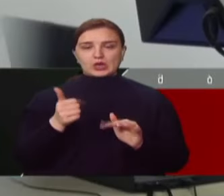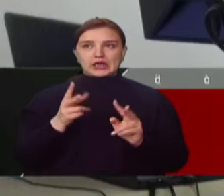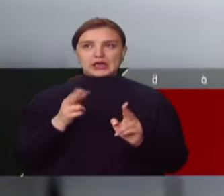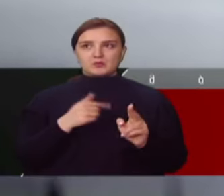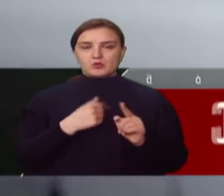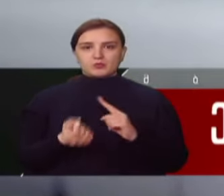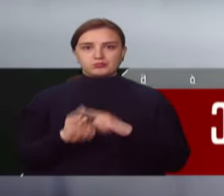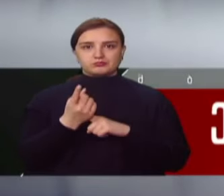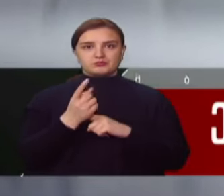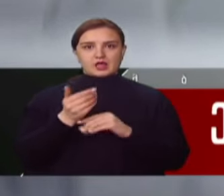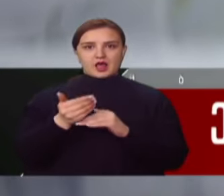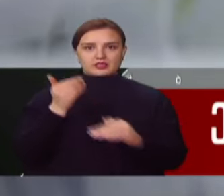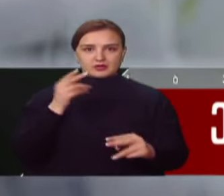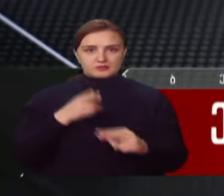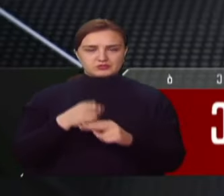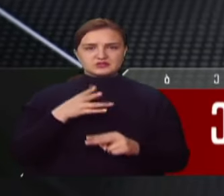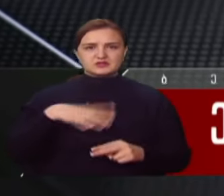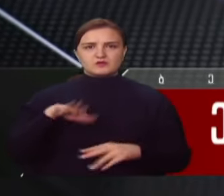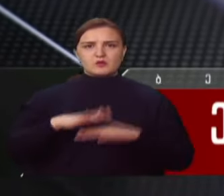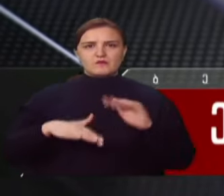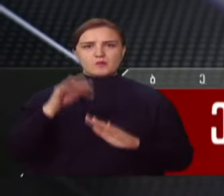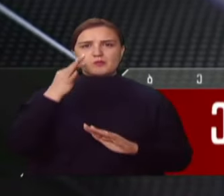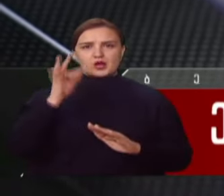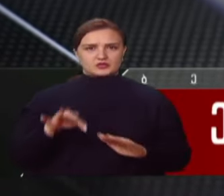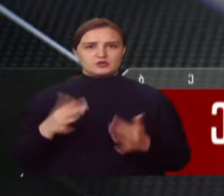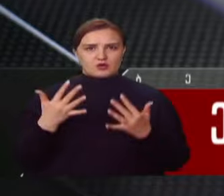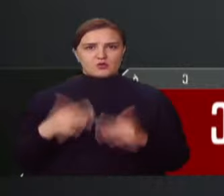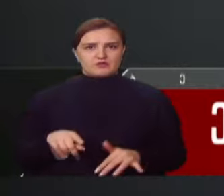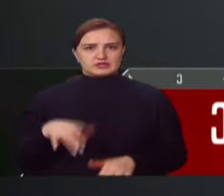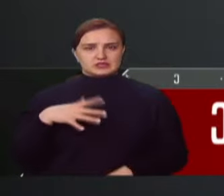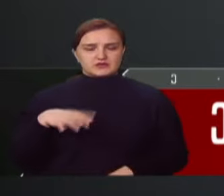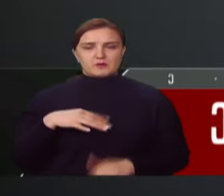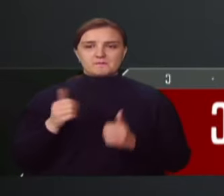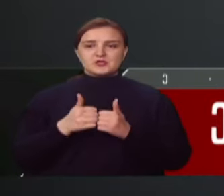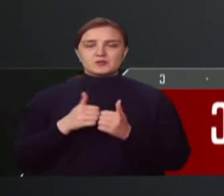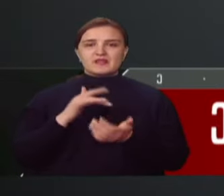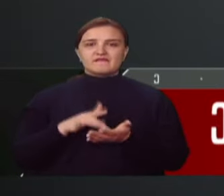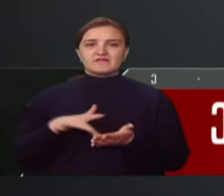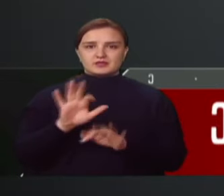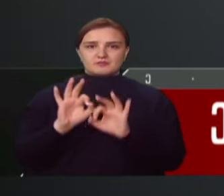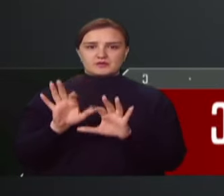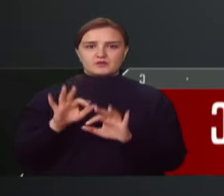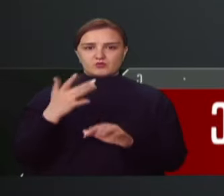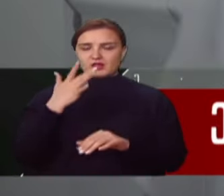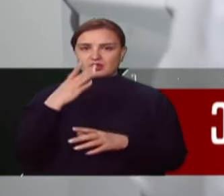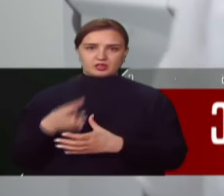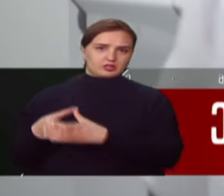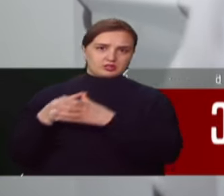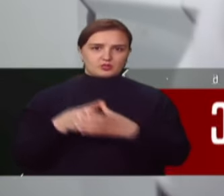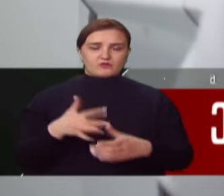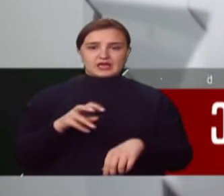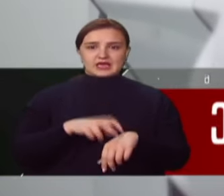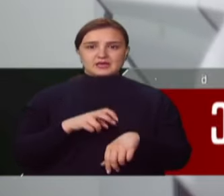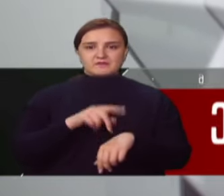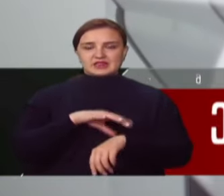აღმოჩენის გამოცდილ პრაქტიკას საქართველო ახლა უკვე მეზობელ ქვეყნებს გაუზიარებს. თბილისის პირველი უცხოური დელეგაცია უკვე ეწვია. ქართველი ექიმები